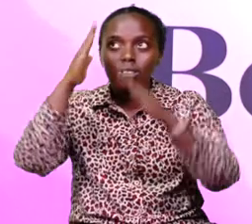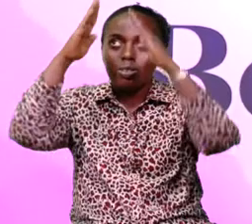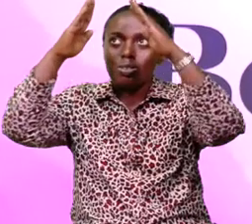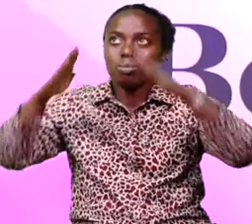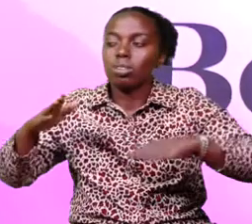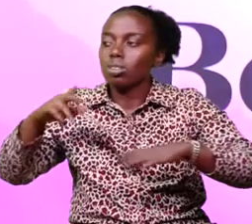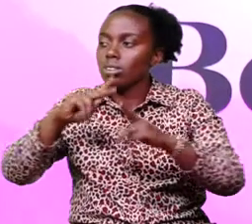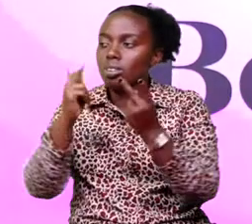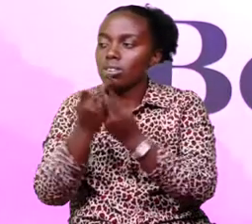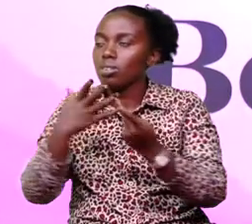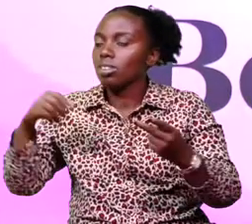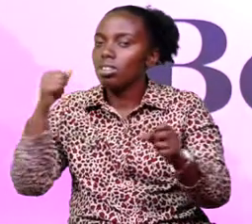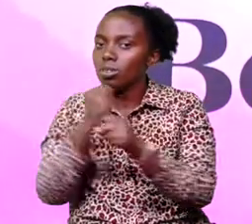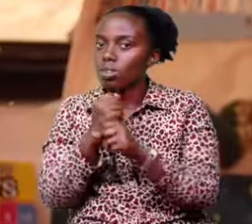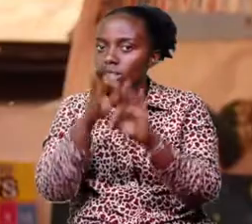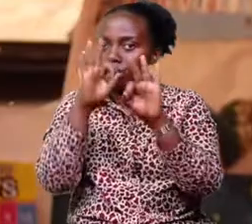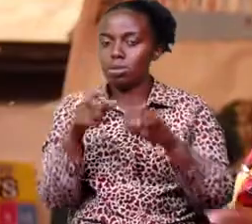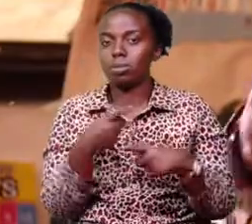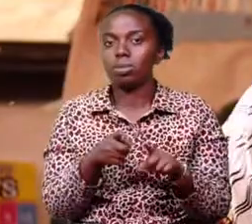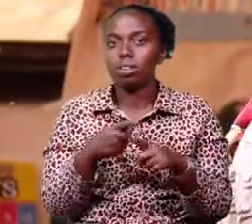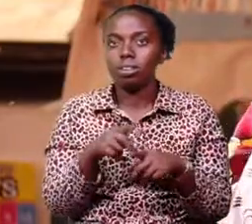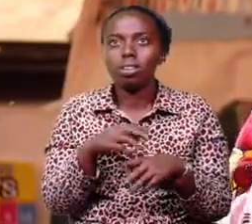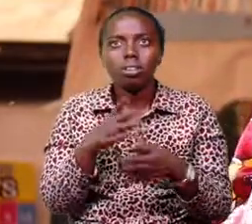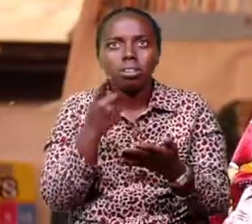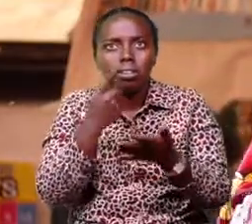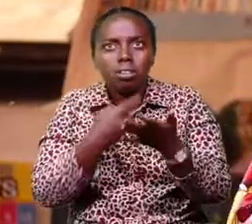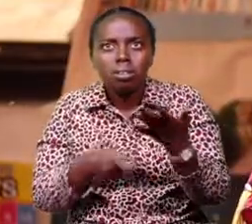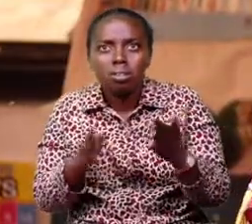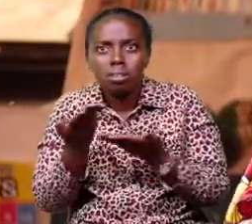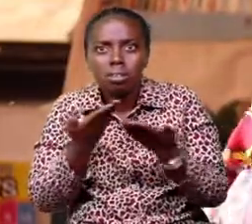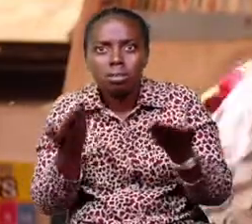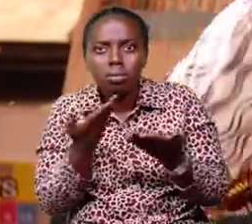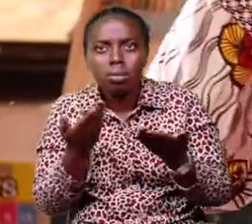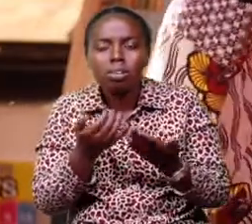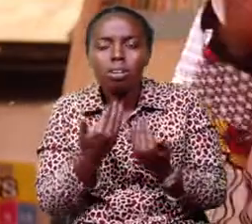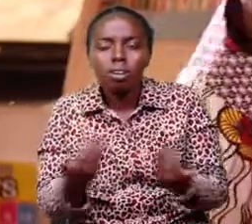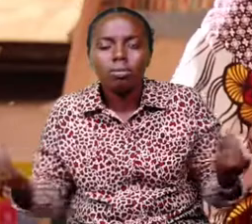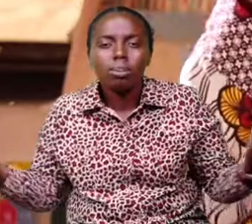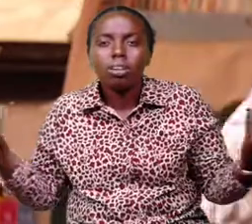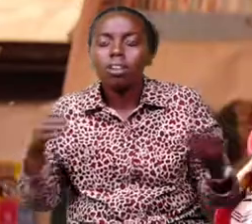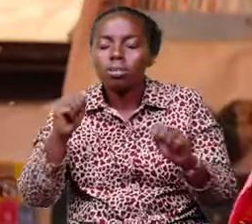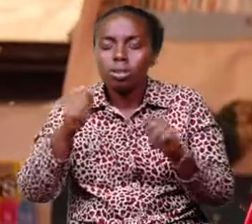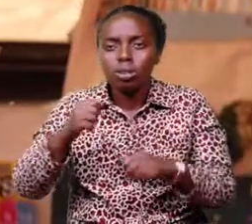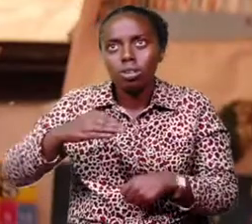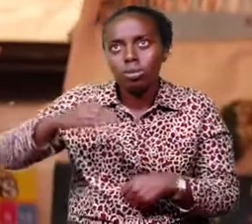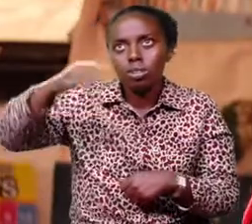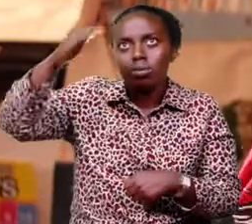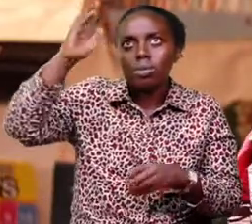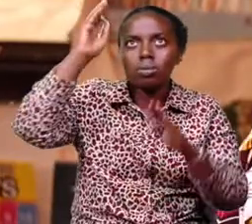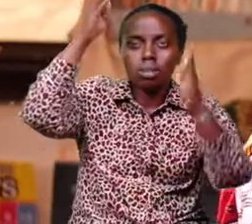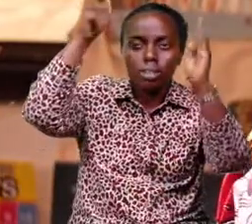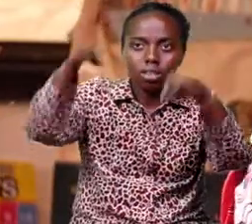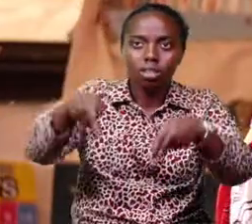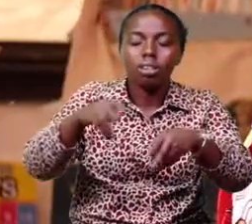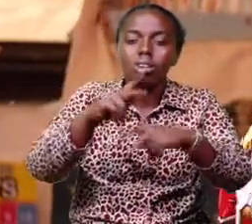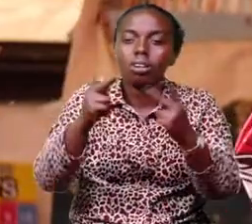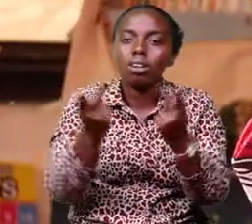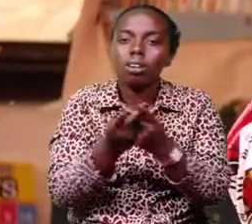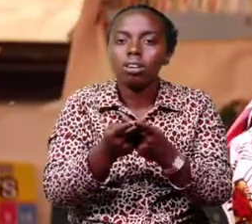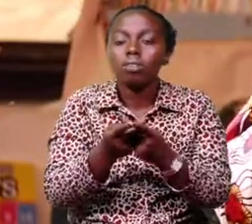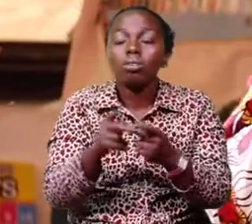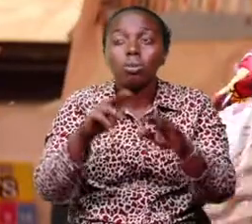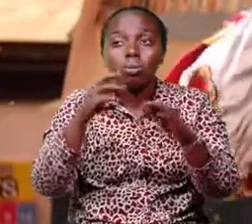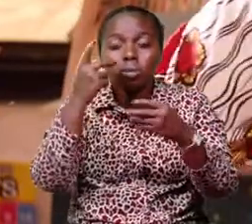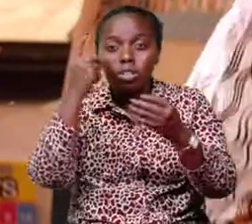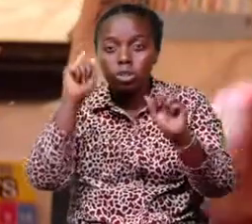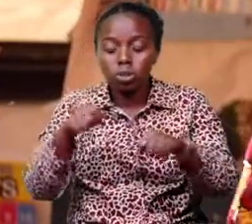ahantu wagiye ukora ibintu bitandukanye nibihe abana kugira ngo abana nkabadamiye kugira ngo bazamuke bagere ahantu kure cyane nibihe bintu bashobora